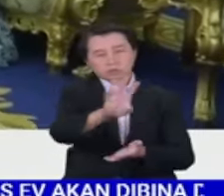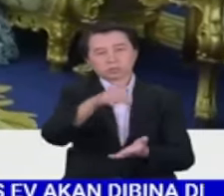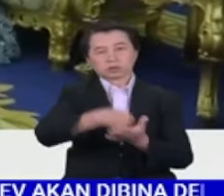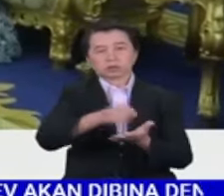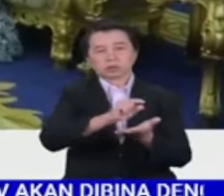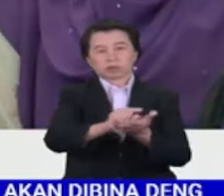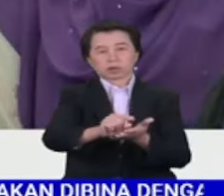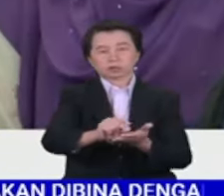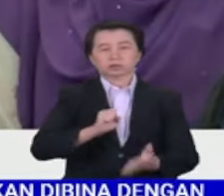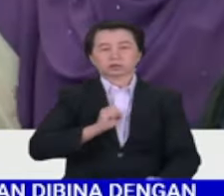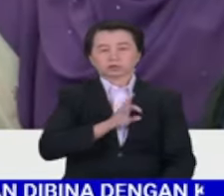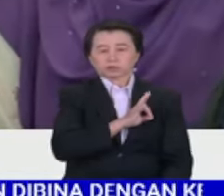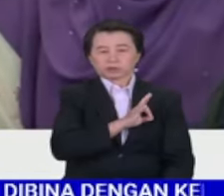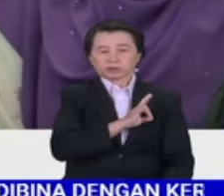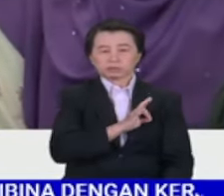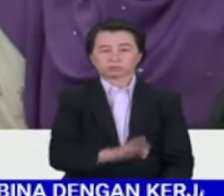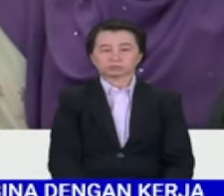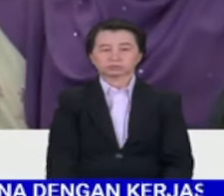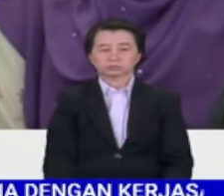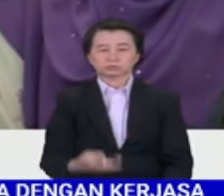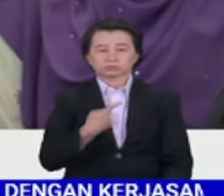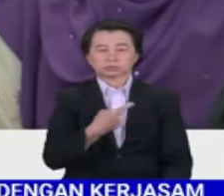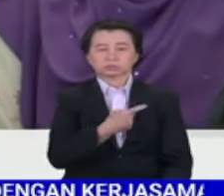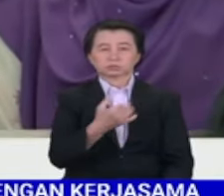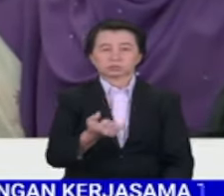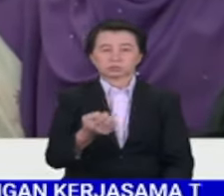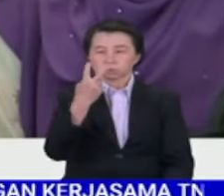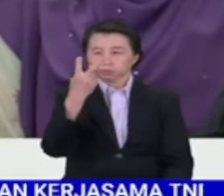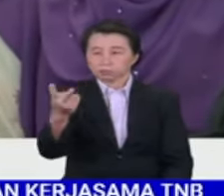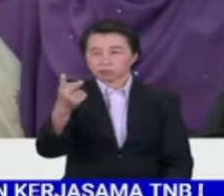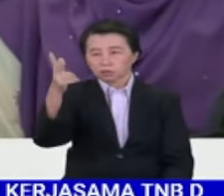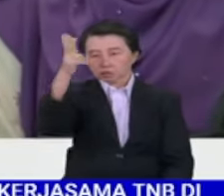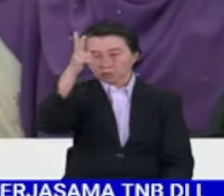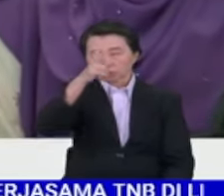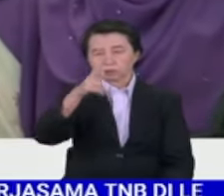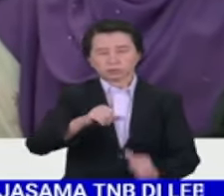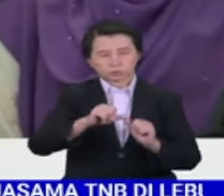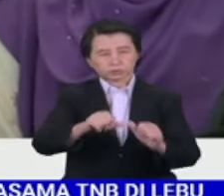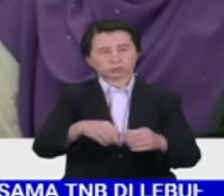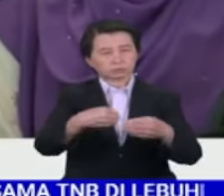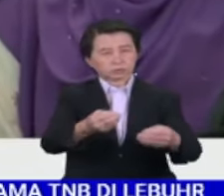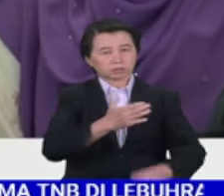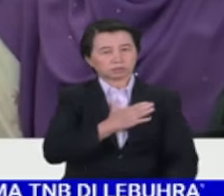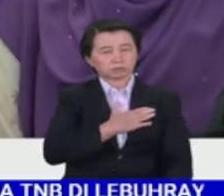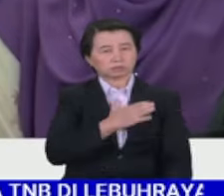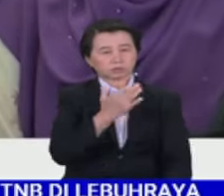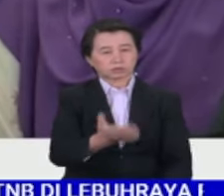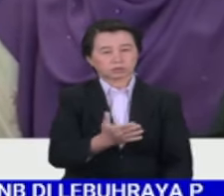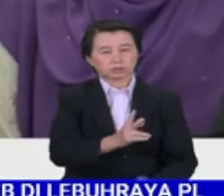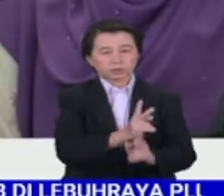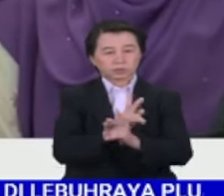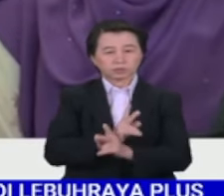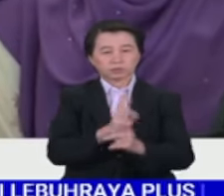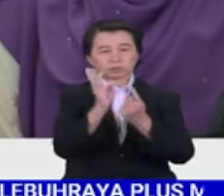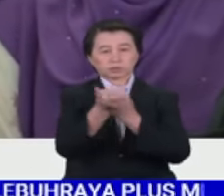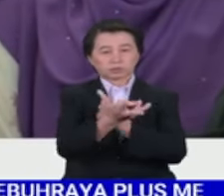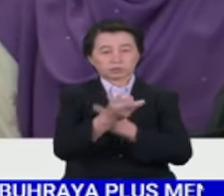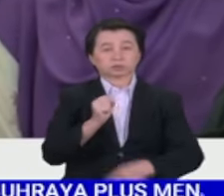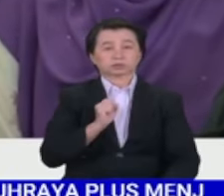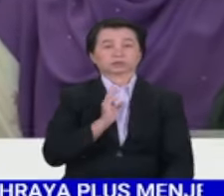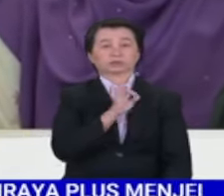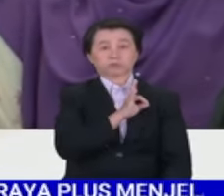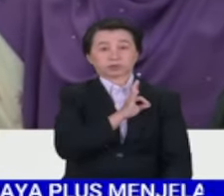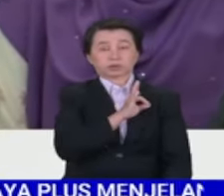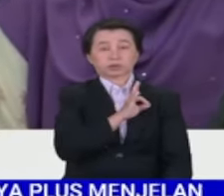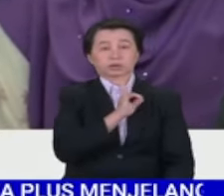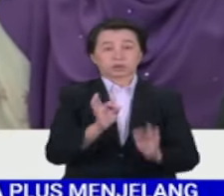gaji penjawat awam kami melihat supaya kerajaan terus memberi komitmen menjaga kebajikan penjawab awam